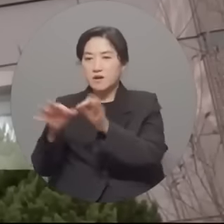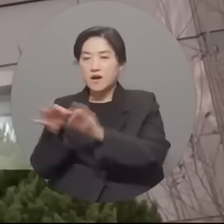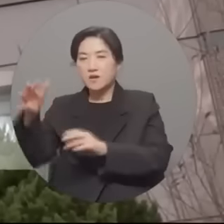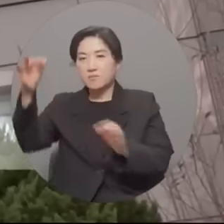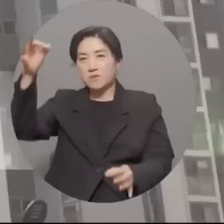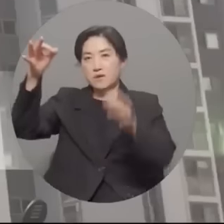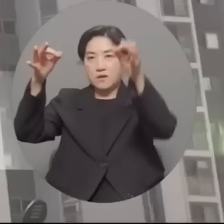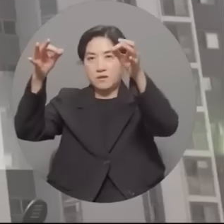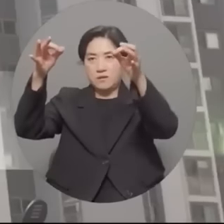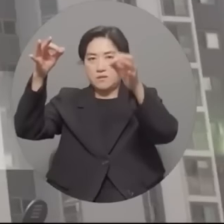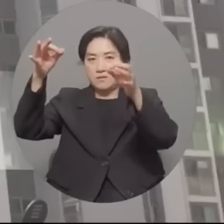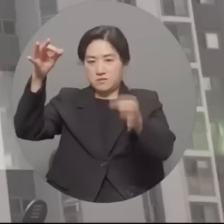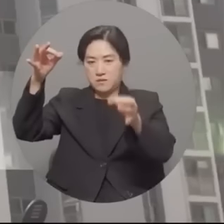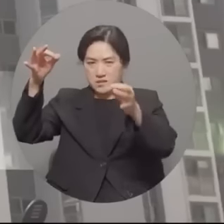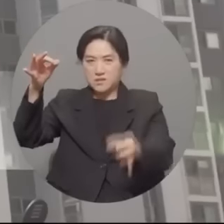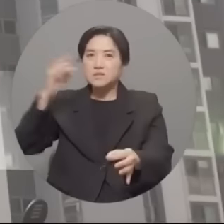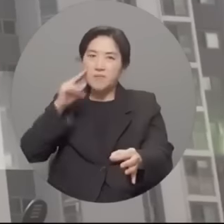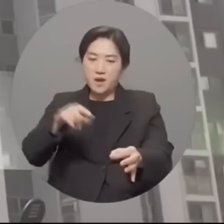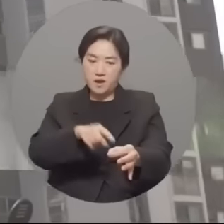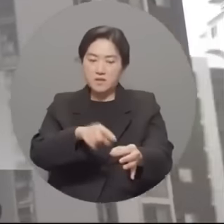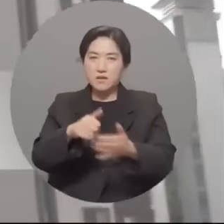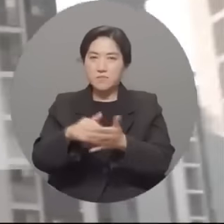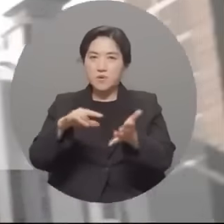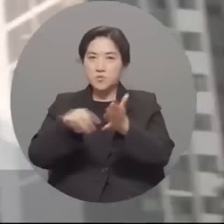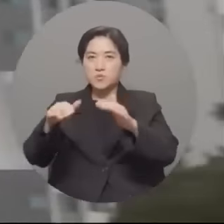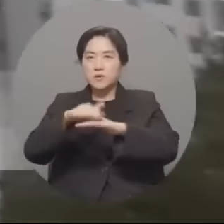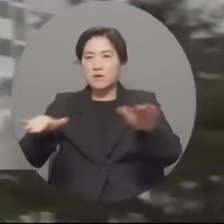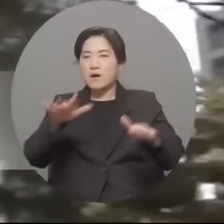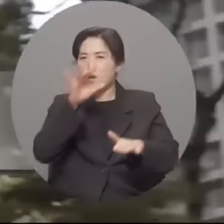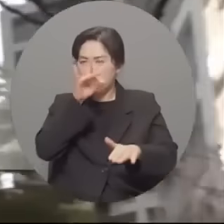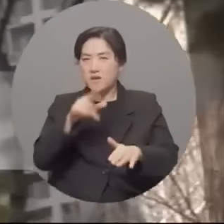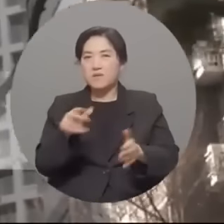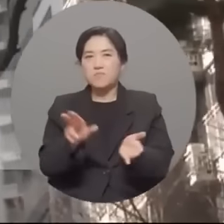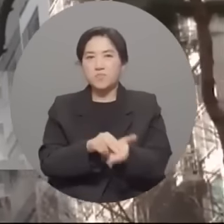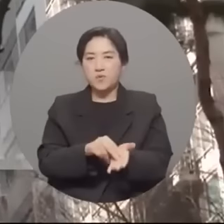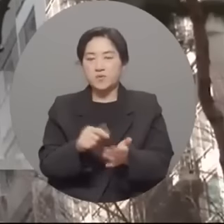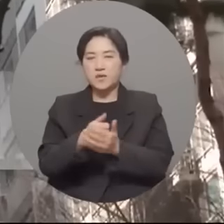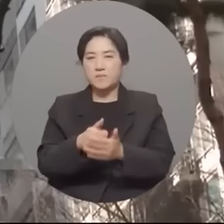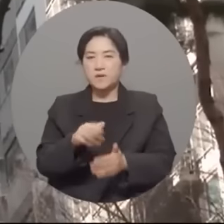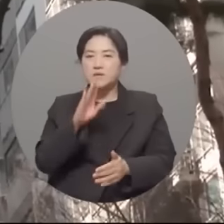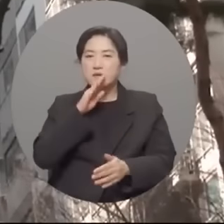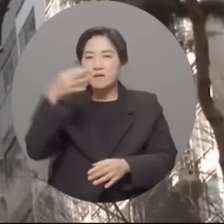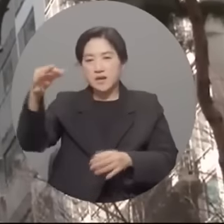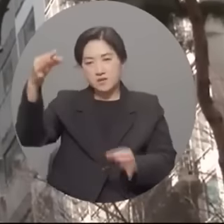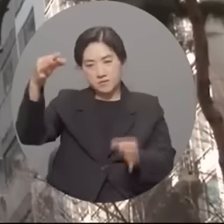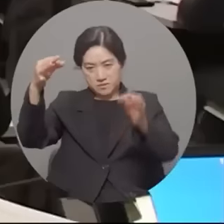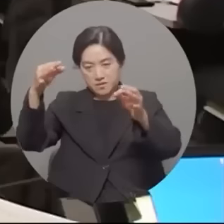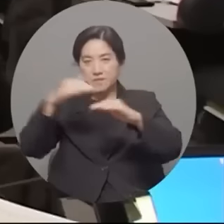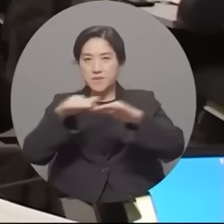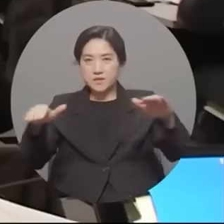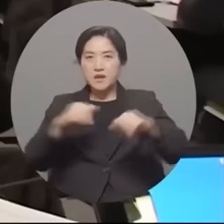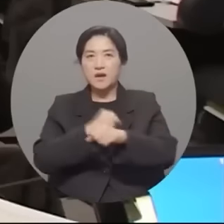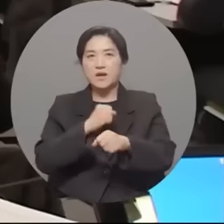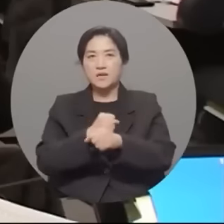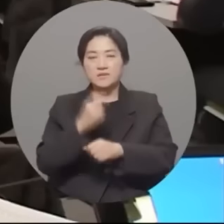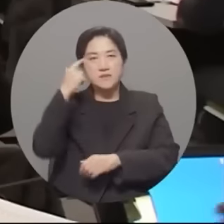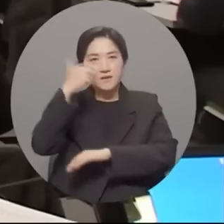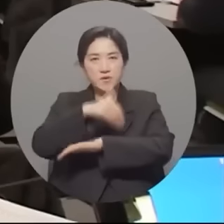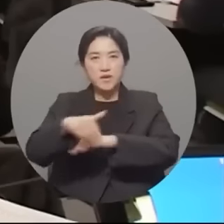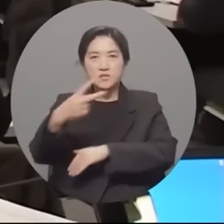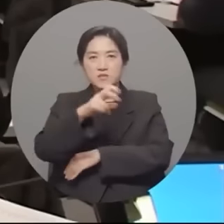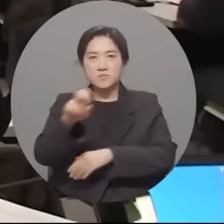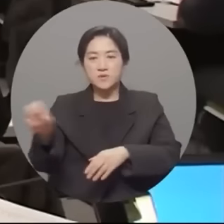낮 정 조형에 어긋난다며 나온 것이 가격 현실화 로드맵입니다 2020년